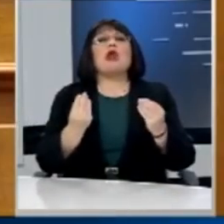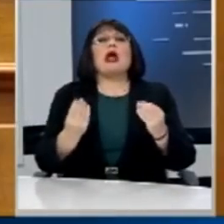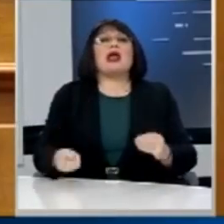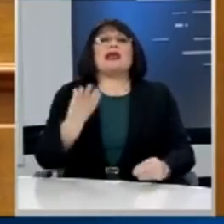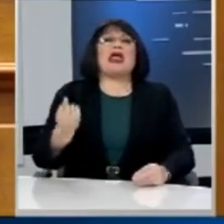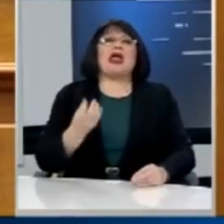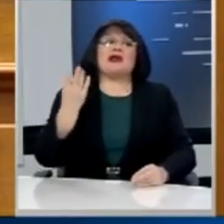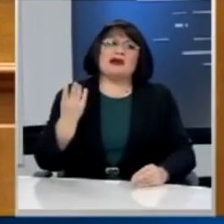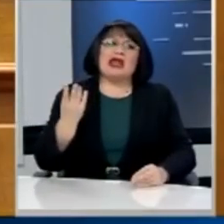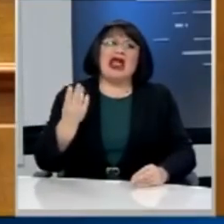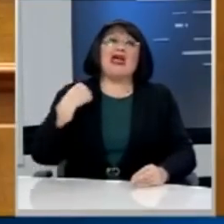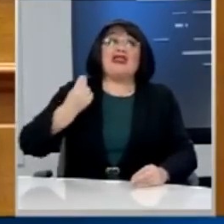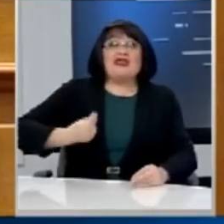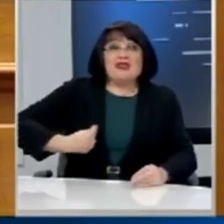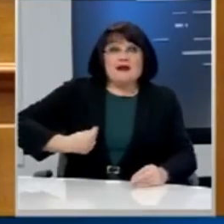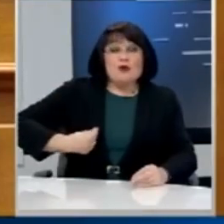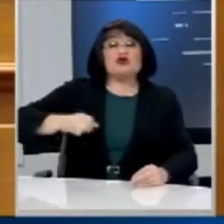δημόσια πρότυπα σχολεία.